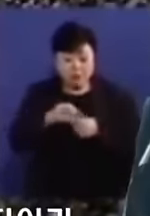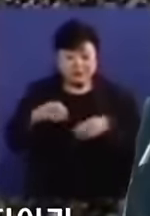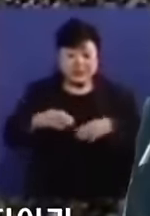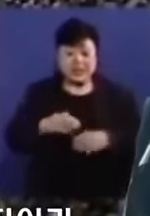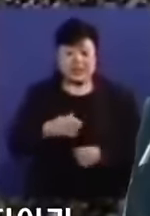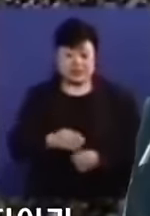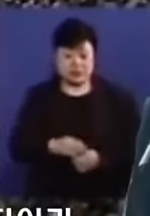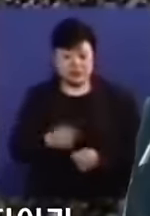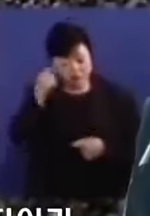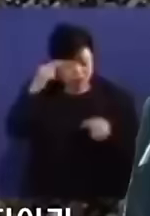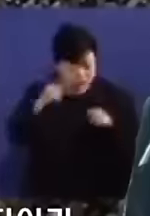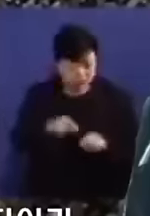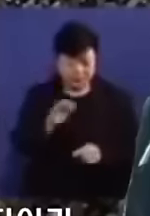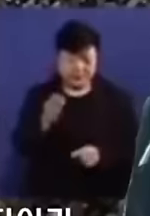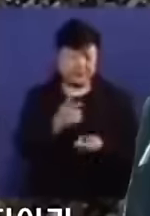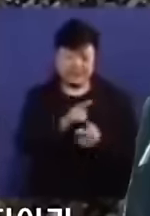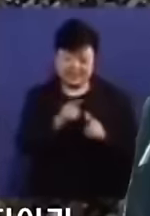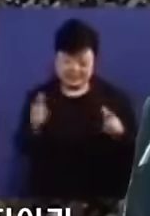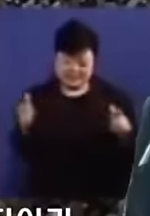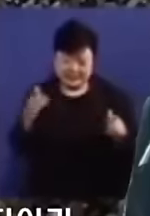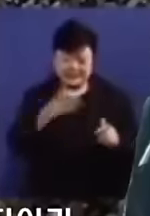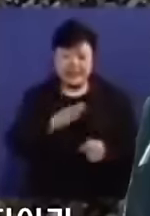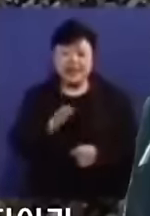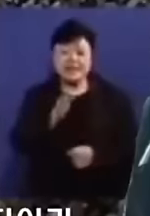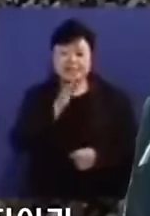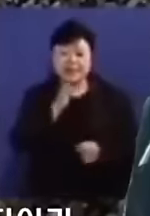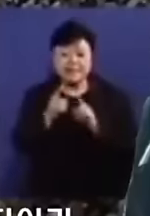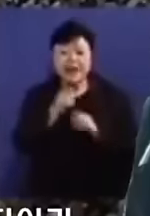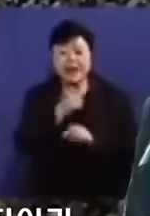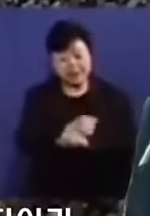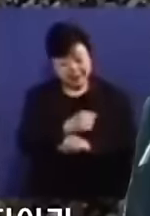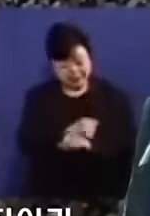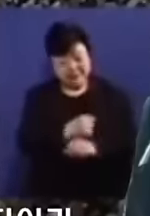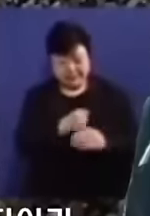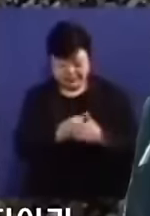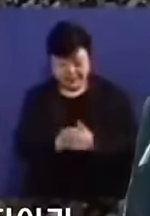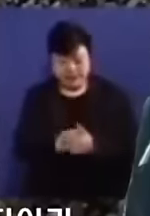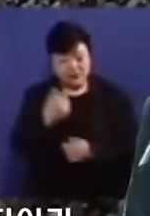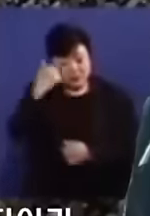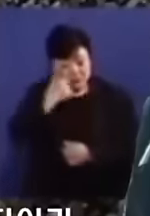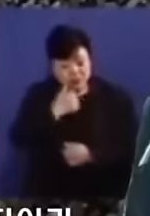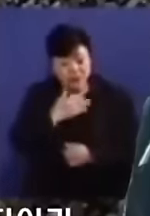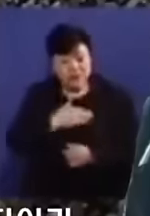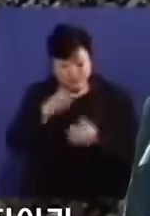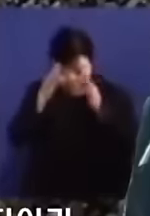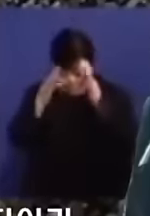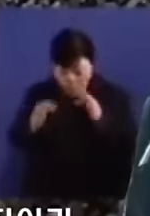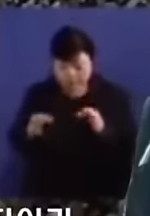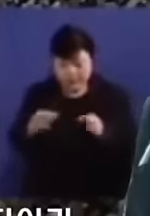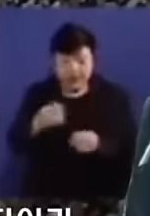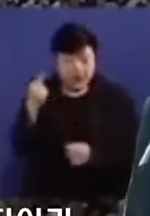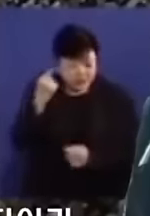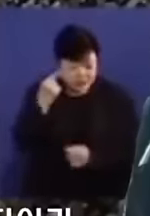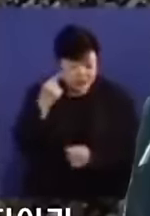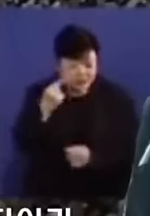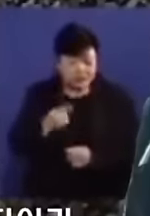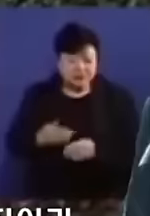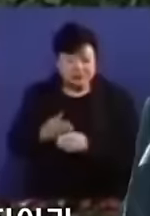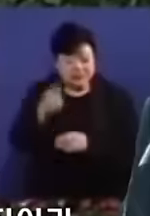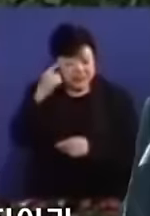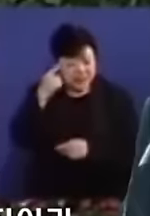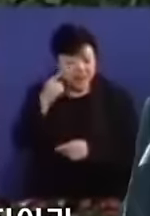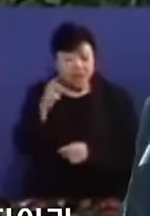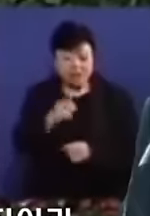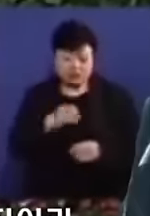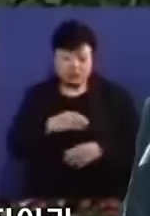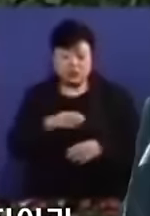자랑하고자 하여도 어리석은 자가 되지 아니할 것은 내가 참말을 말함이라. 그러나 누가 나를 보는 바 내게 듣는 바에 지나치게 생각할까